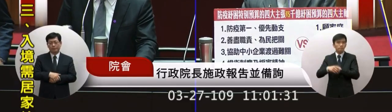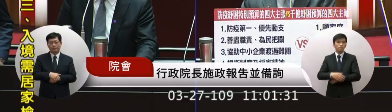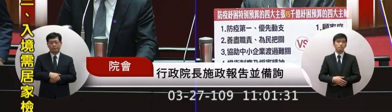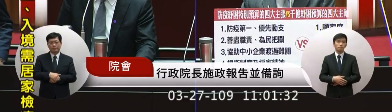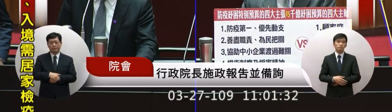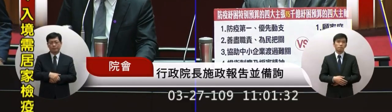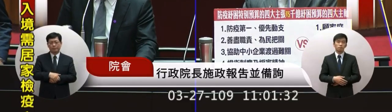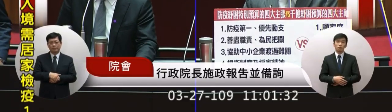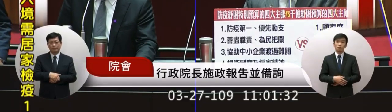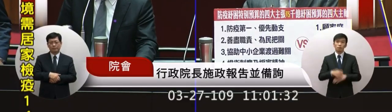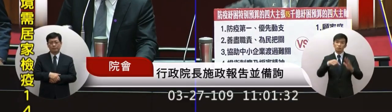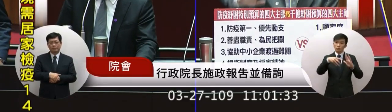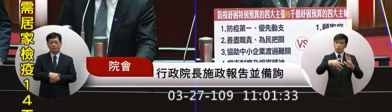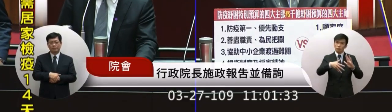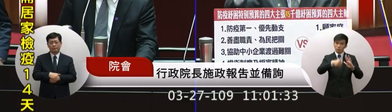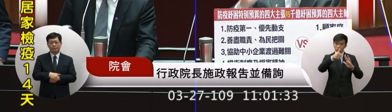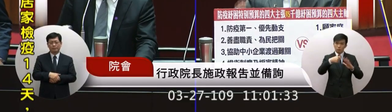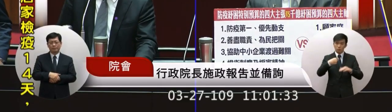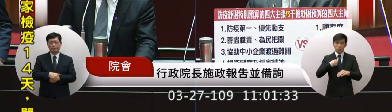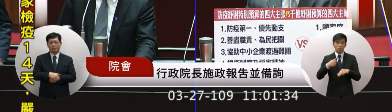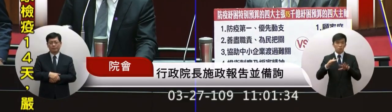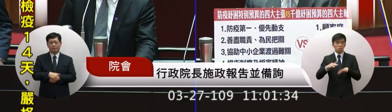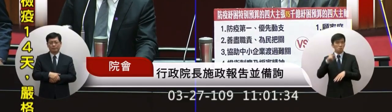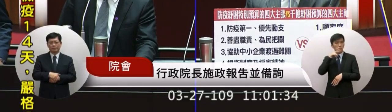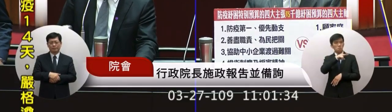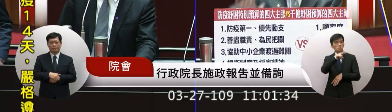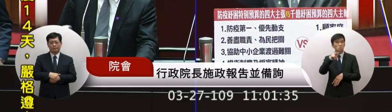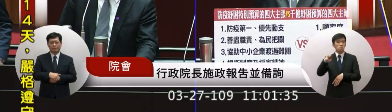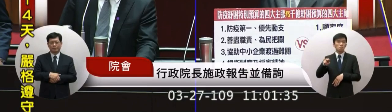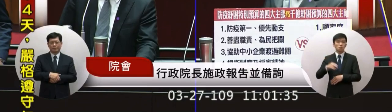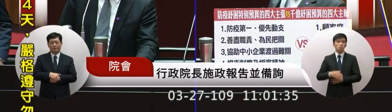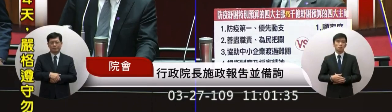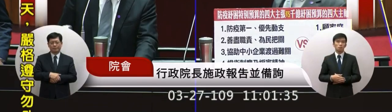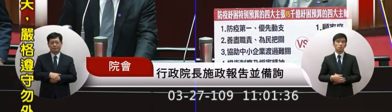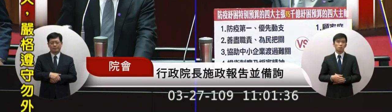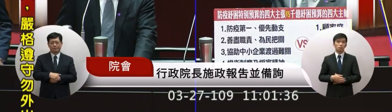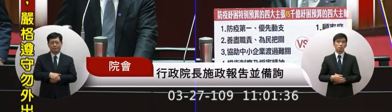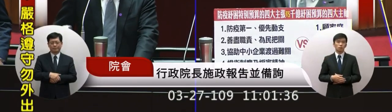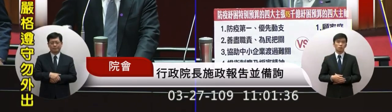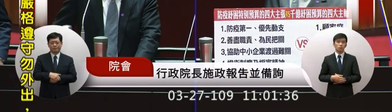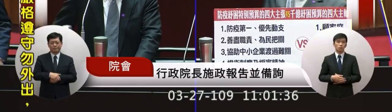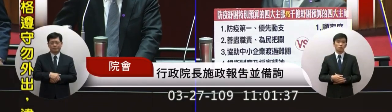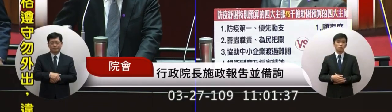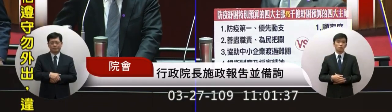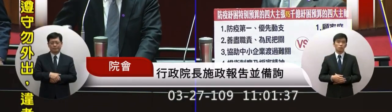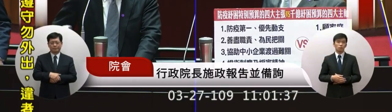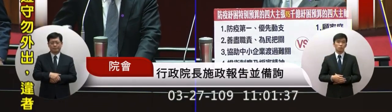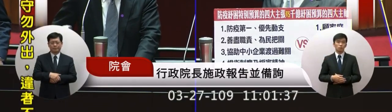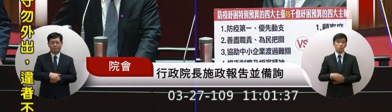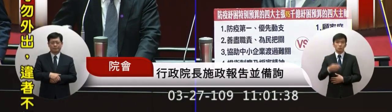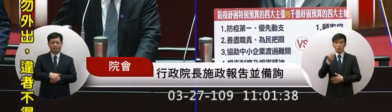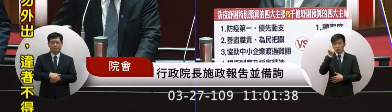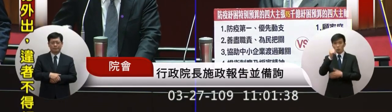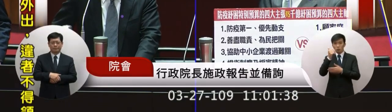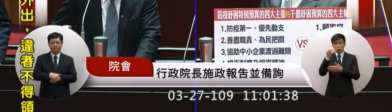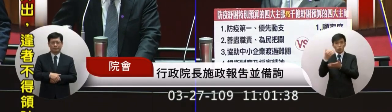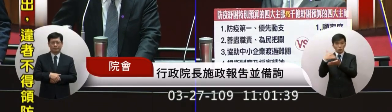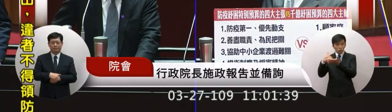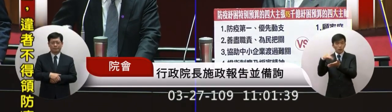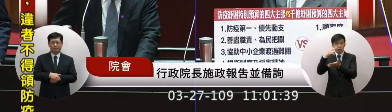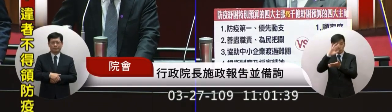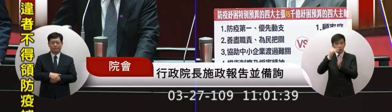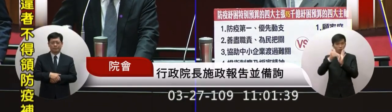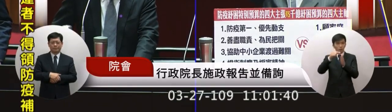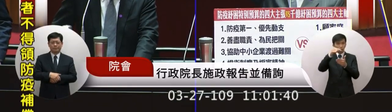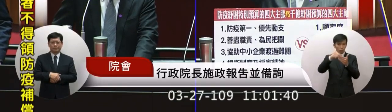吼、哦，我今日安尼来看，我把整个咱这个特别预算跟防疫的这